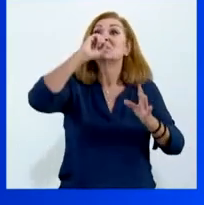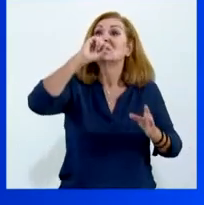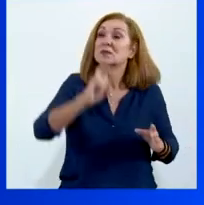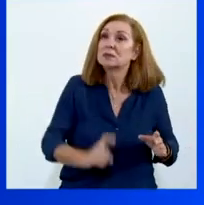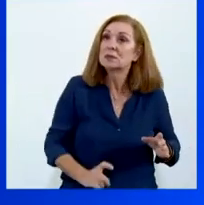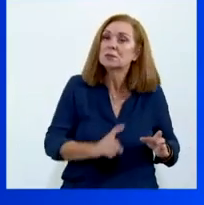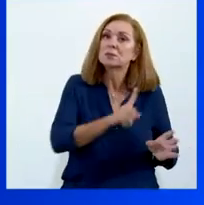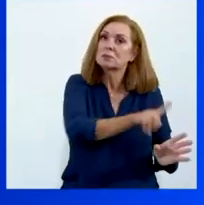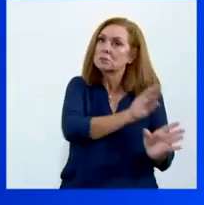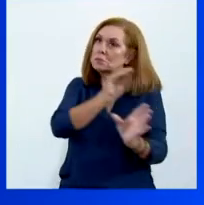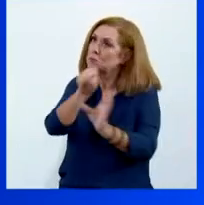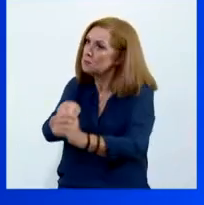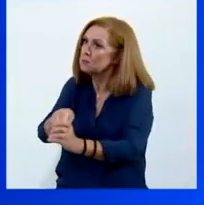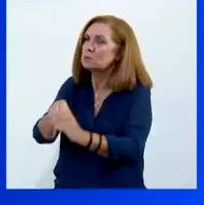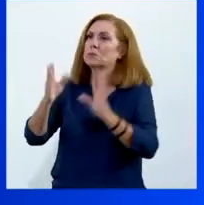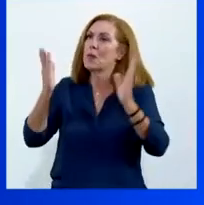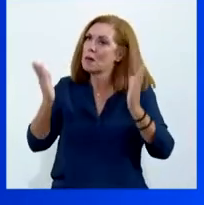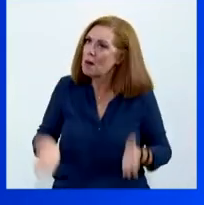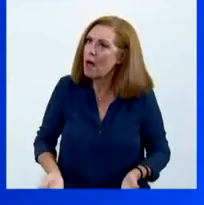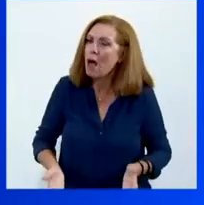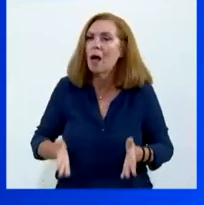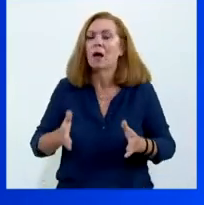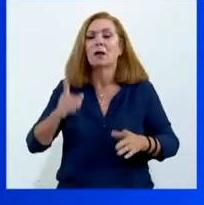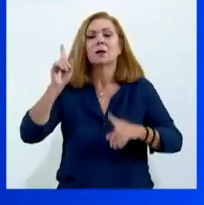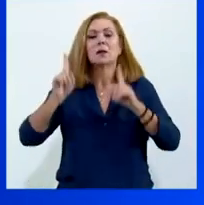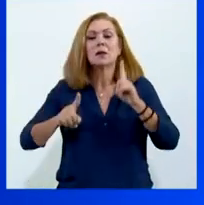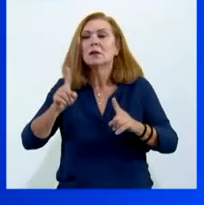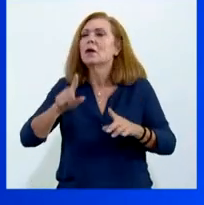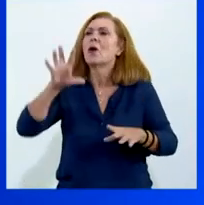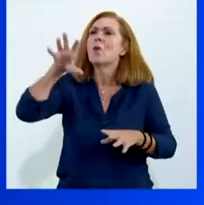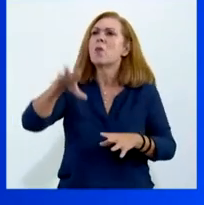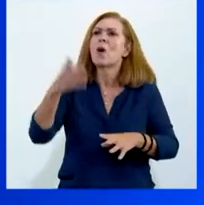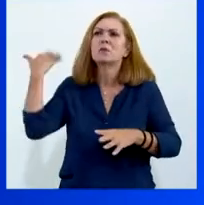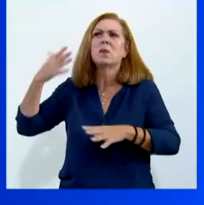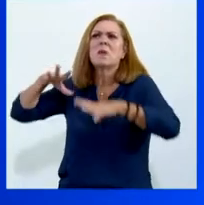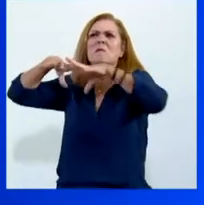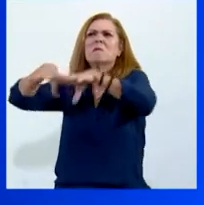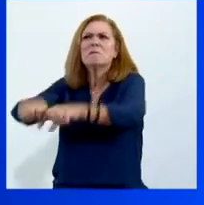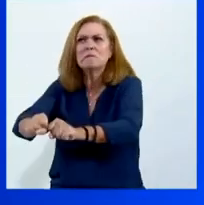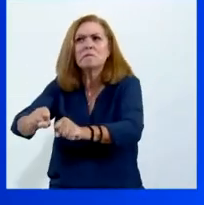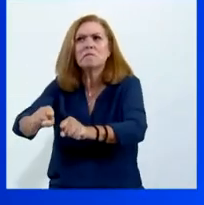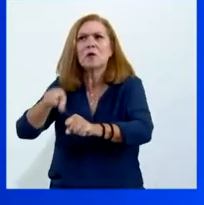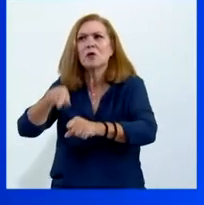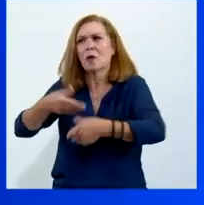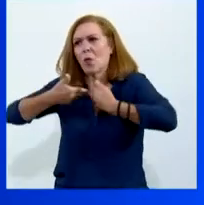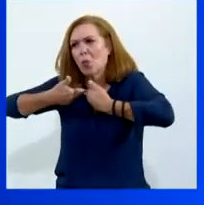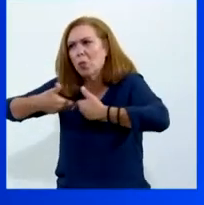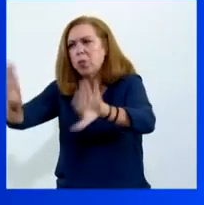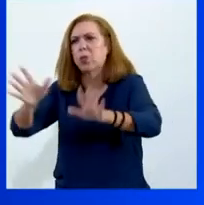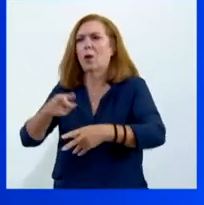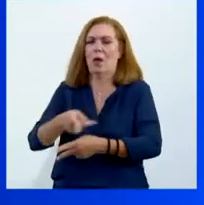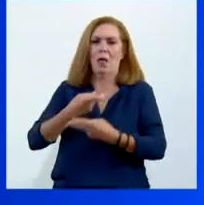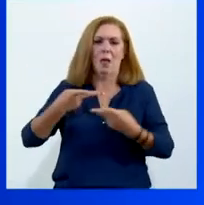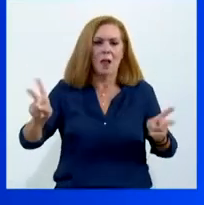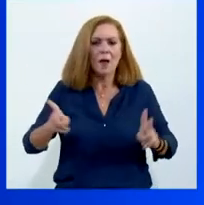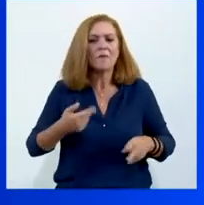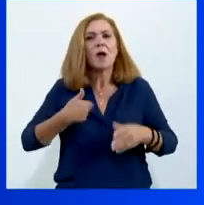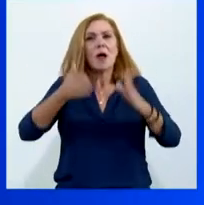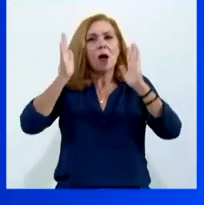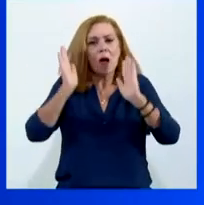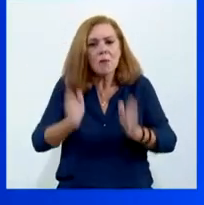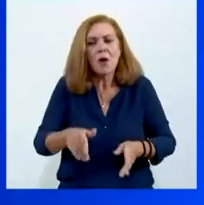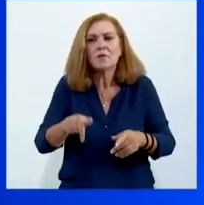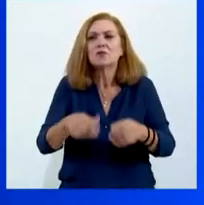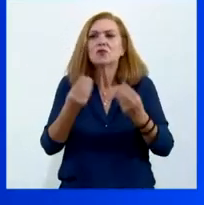έχει κάνει παρεμβάσεις και έχει απελευθερώσει χώρους οι οποίοι βρισκόντουσαν υπό κατάληψη, για να μπορέσουμε με αυτόν τον τρόπο να